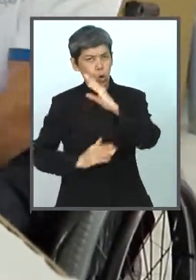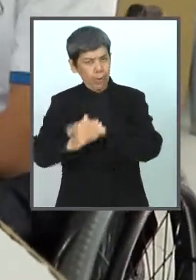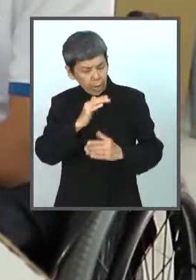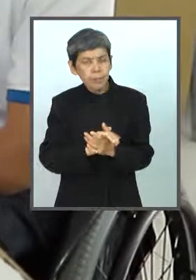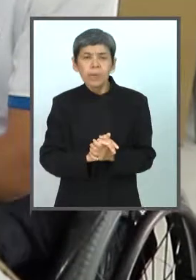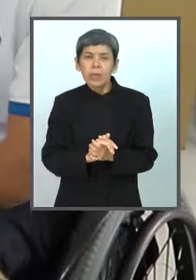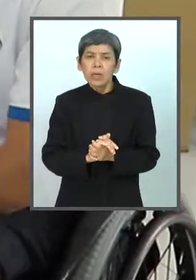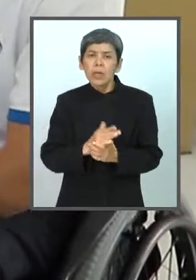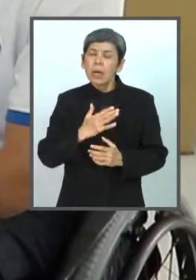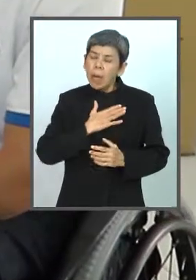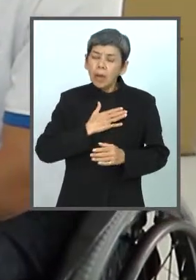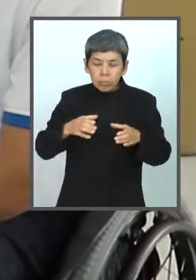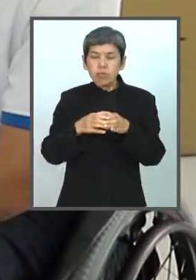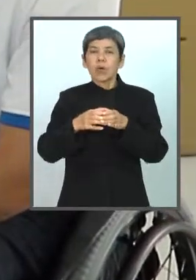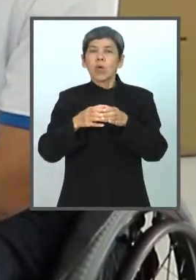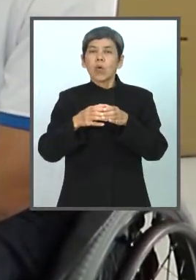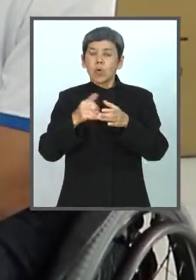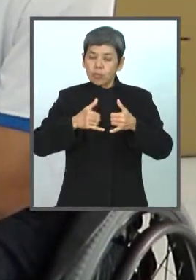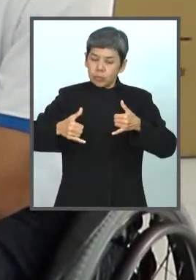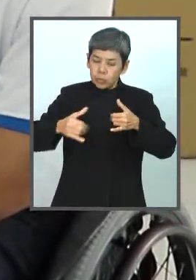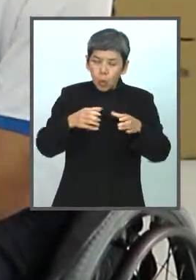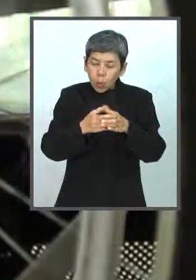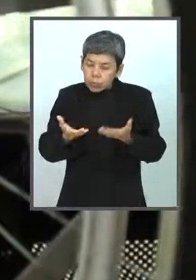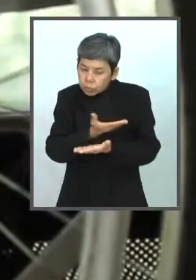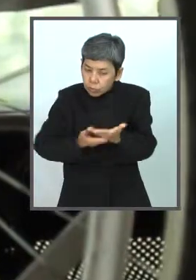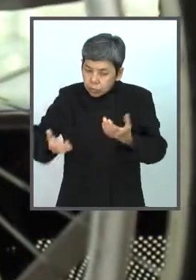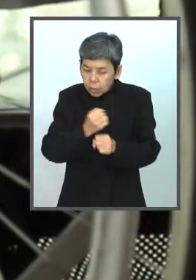ำแล้วก็จัดกลุ่มซัพพอร์ตกรุ๊ป ครับ